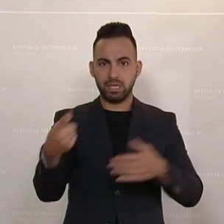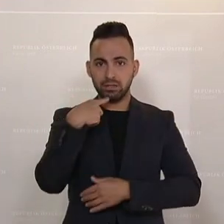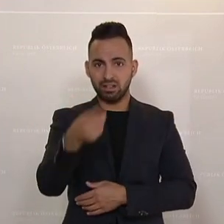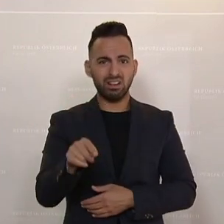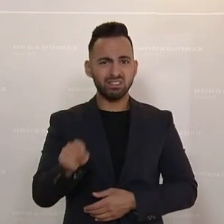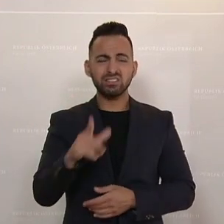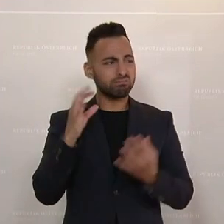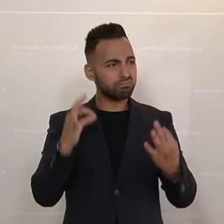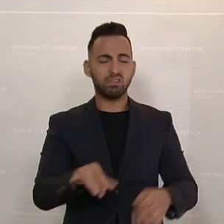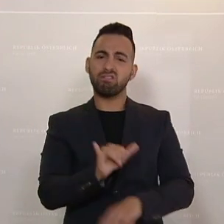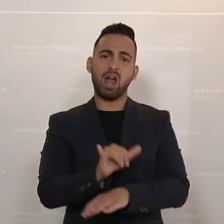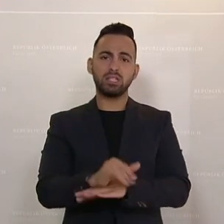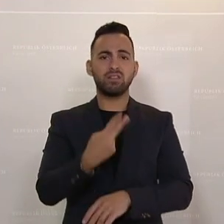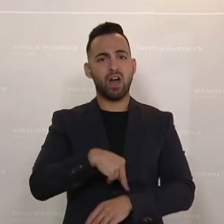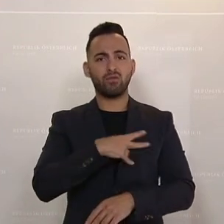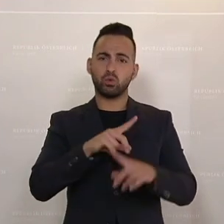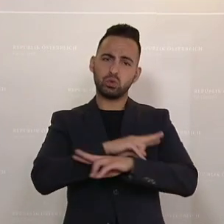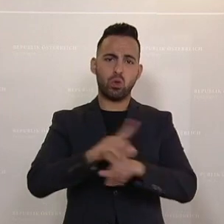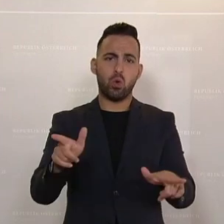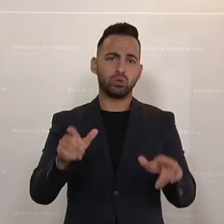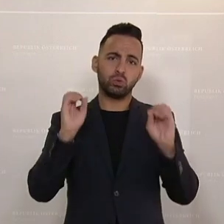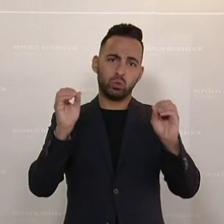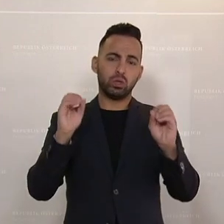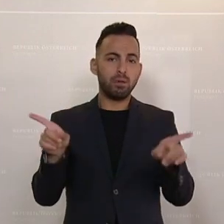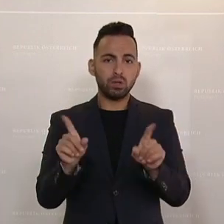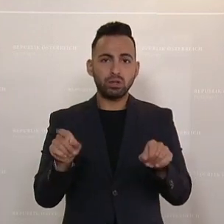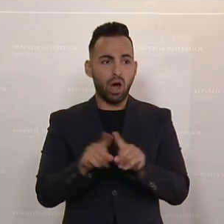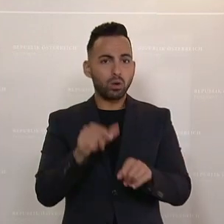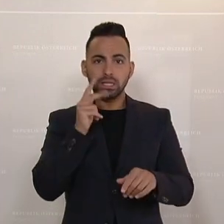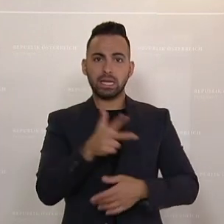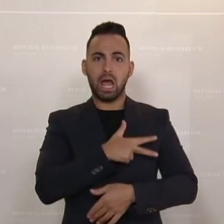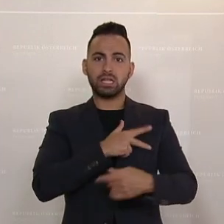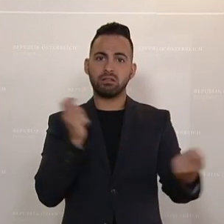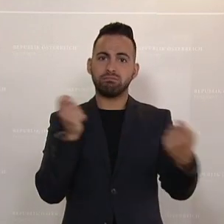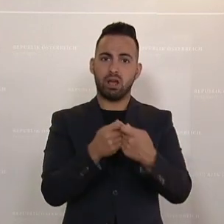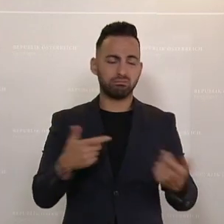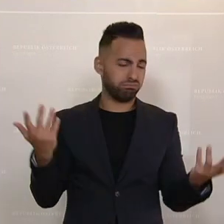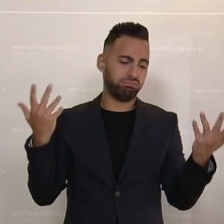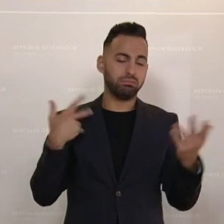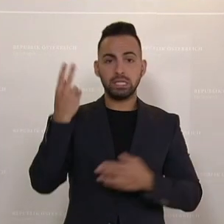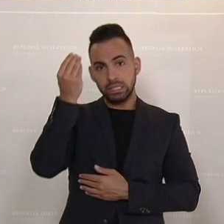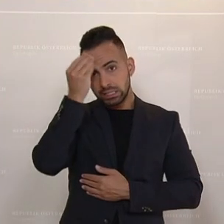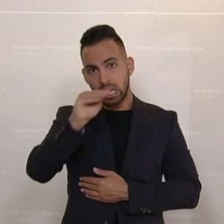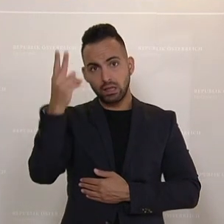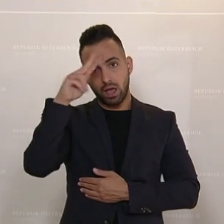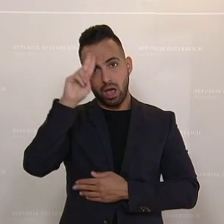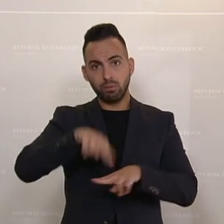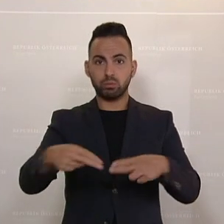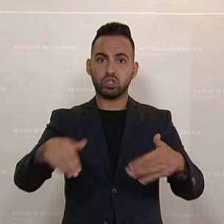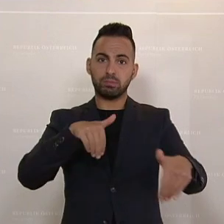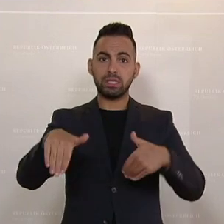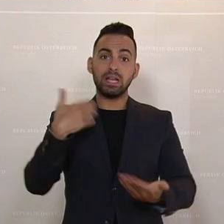nicht nur fahrlässig, das ist verantwortungslos. Und das entspricht auch nicht der Realität. Und das ist genau der Grund, sehr geehrter Bundesminister, warum so wenige Menschen